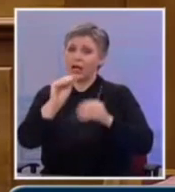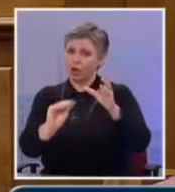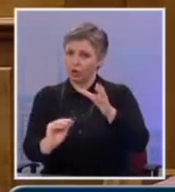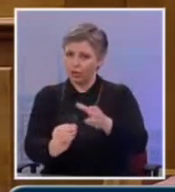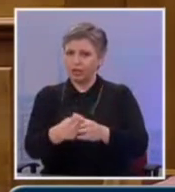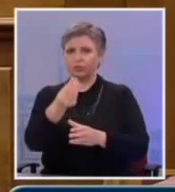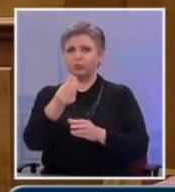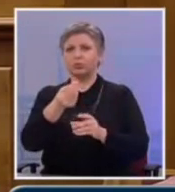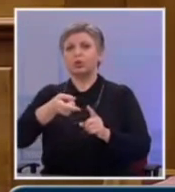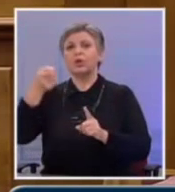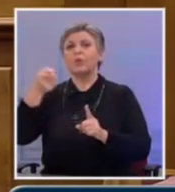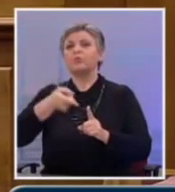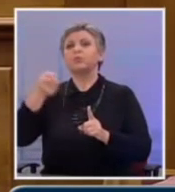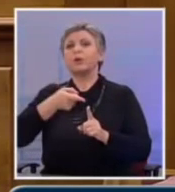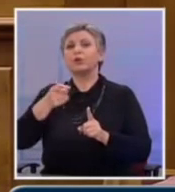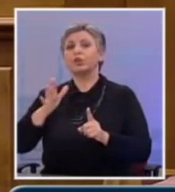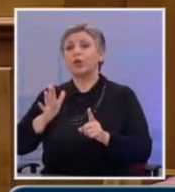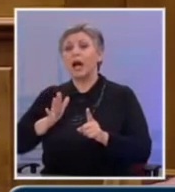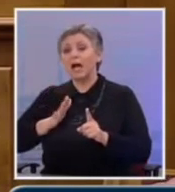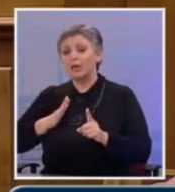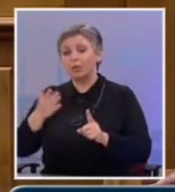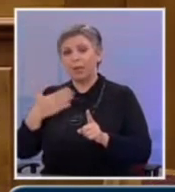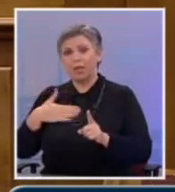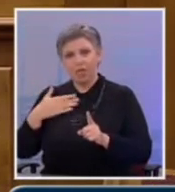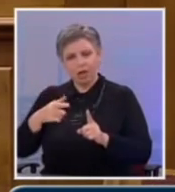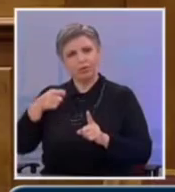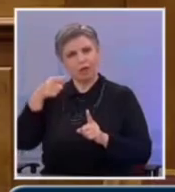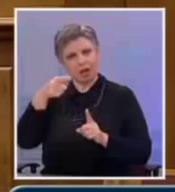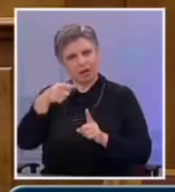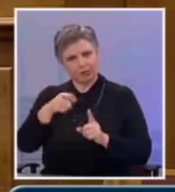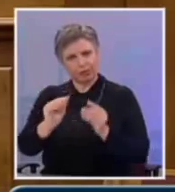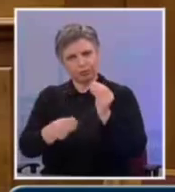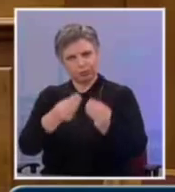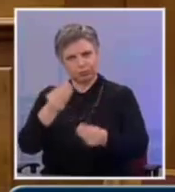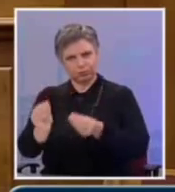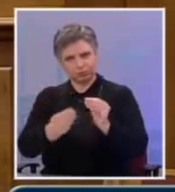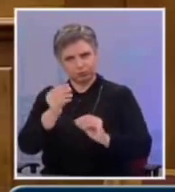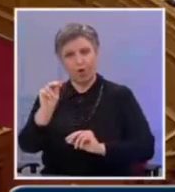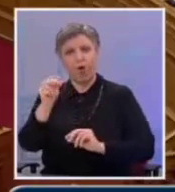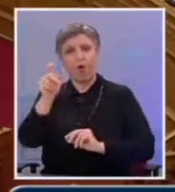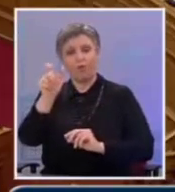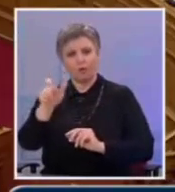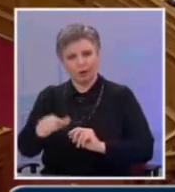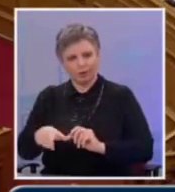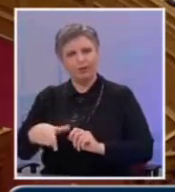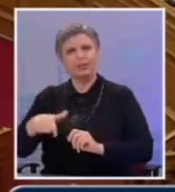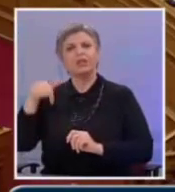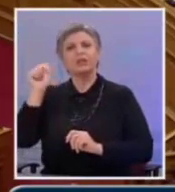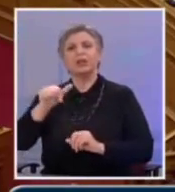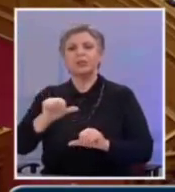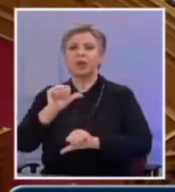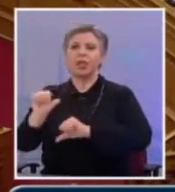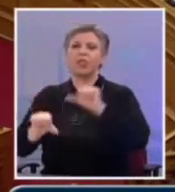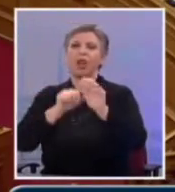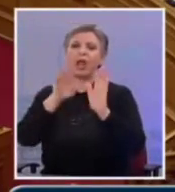της εθνικής αντιπροσωπίας με τη λαϊκή βούληση. Το σύνταγμα χρειάζεται αλλαγές για την